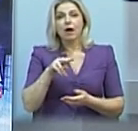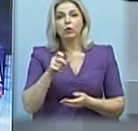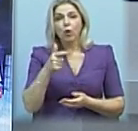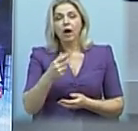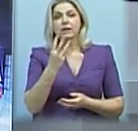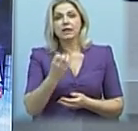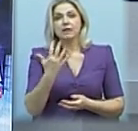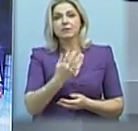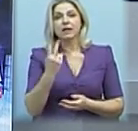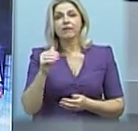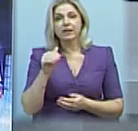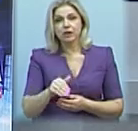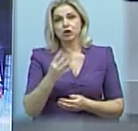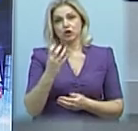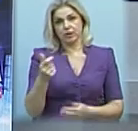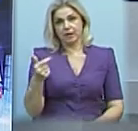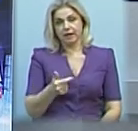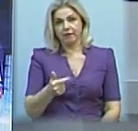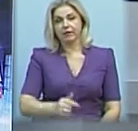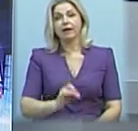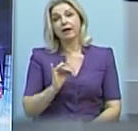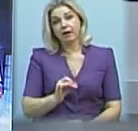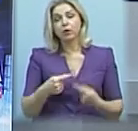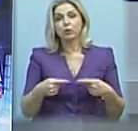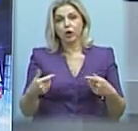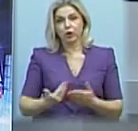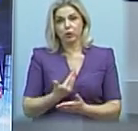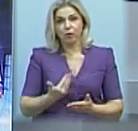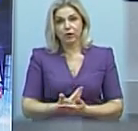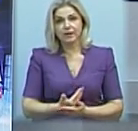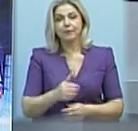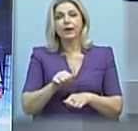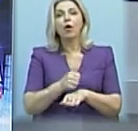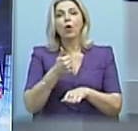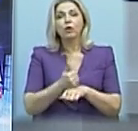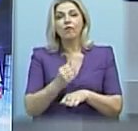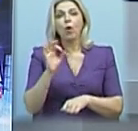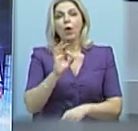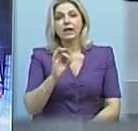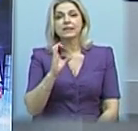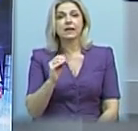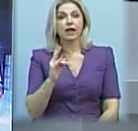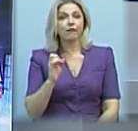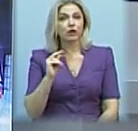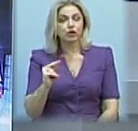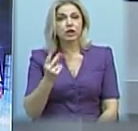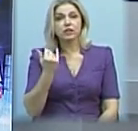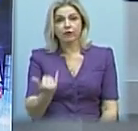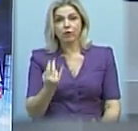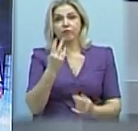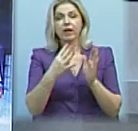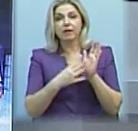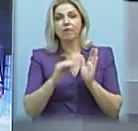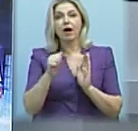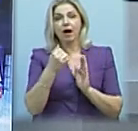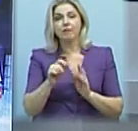352 тисячі 400 гривень. І до інших подій. Міський голова Олександр Сінкевич сьогодні, 29 серпня,